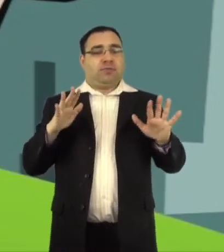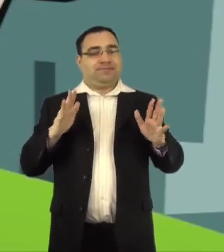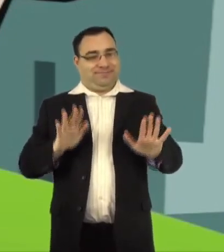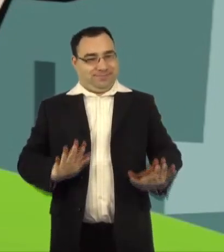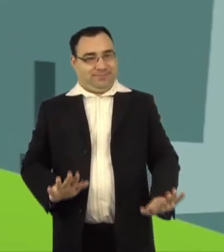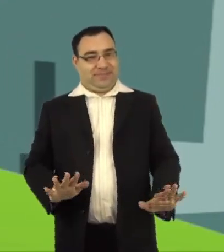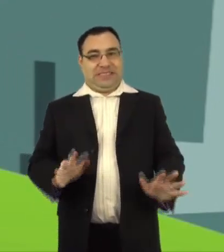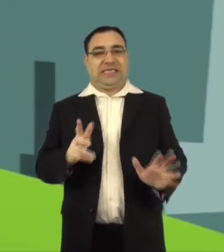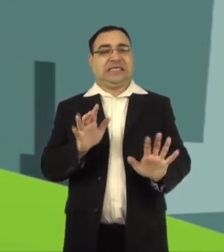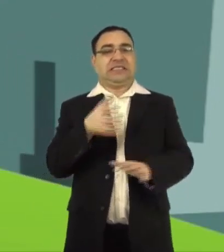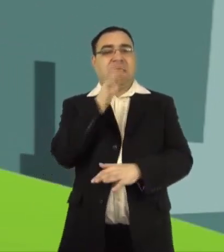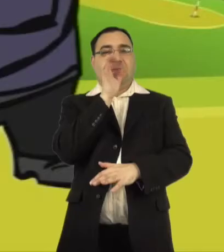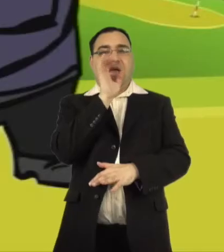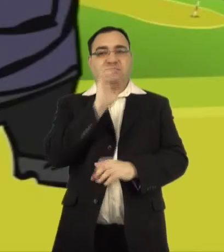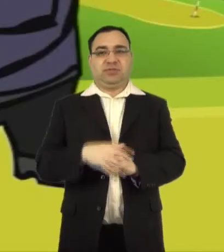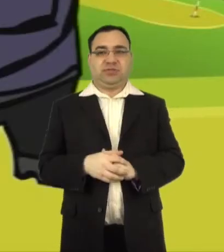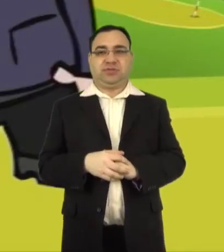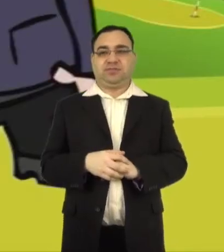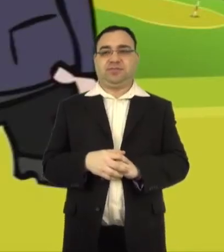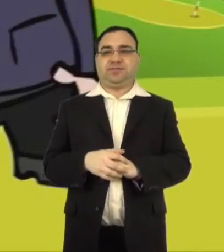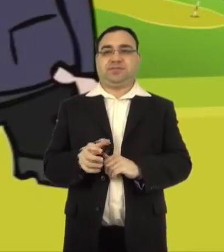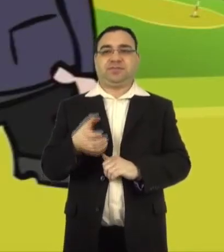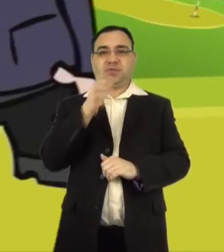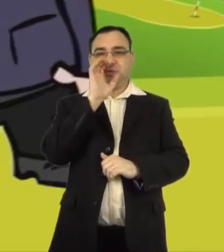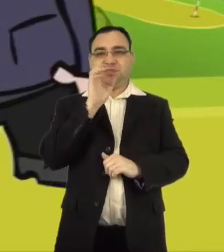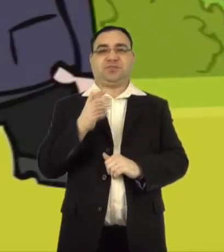obudziło się we mnie chęć napicia się czegoś.